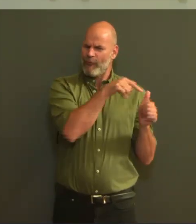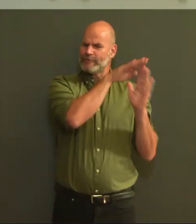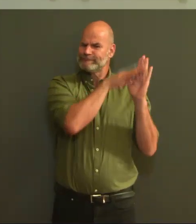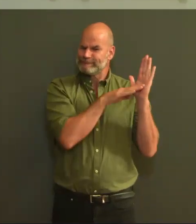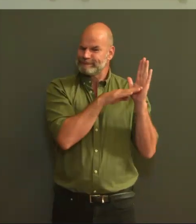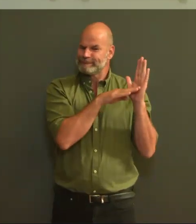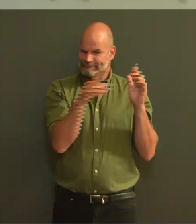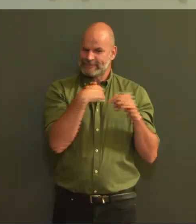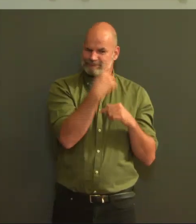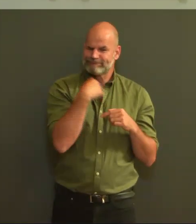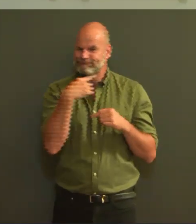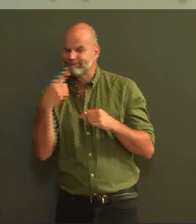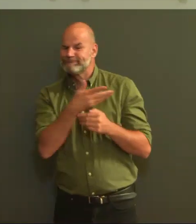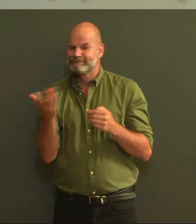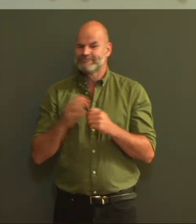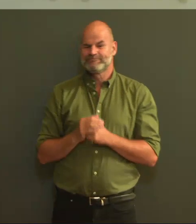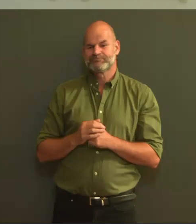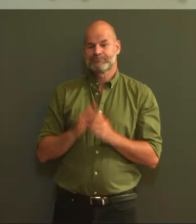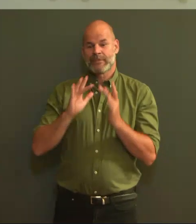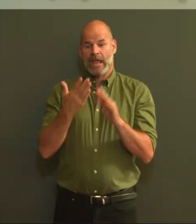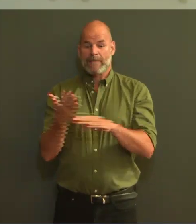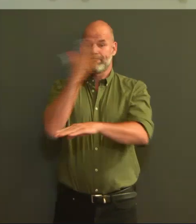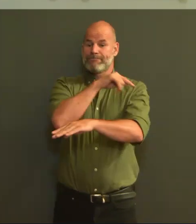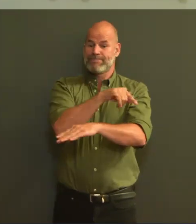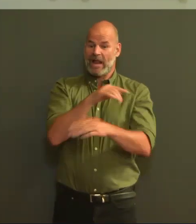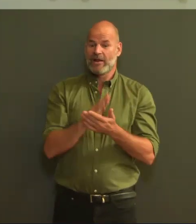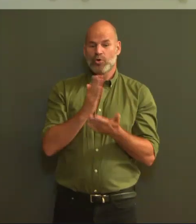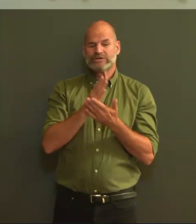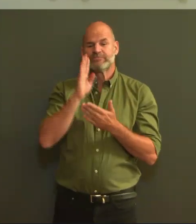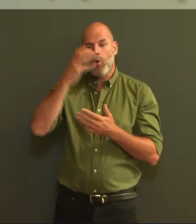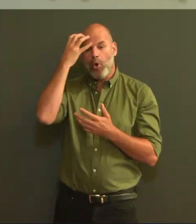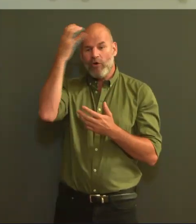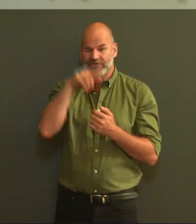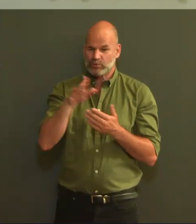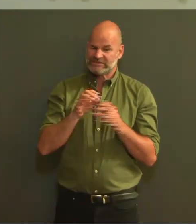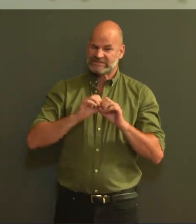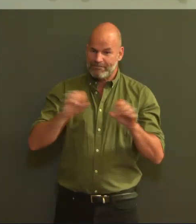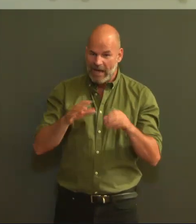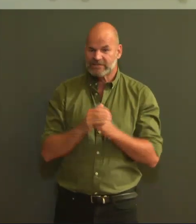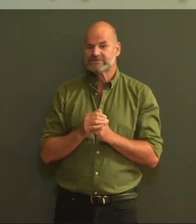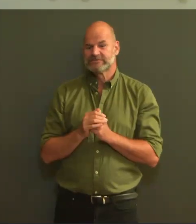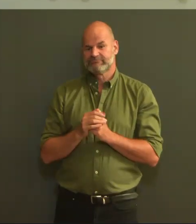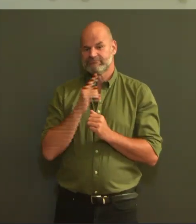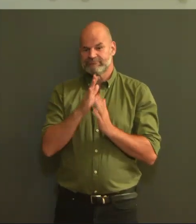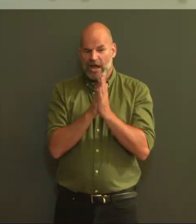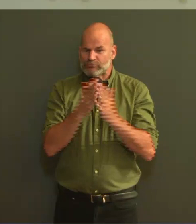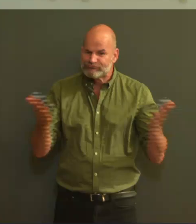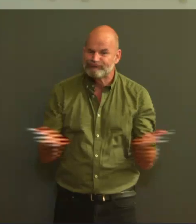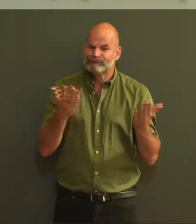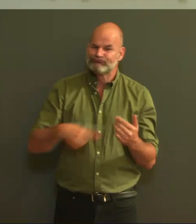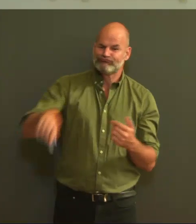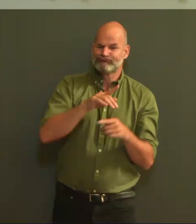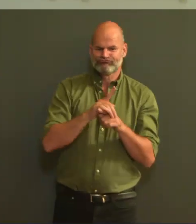In april heeft de Belgische overheid met een campagne alle Belgen al aangemoedigd om ons gedrag aan te passen aan deze